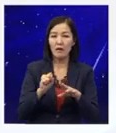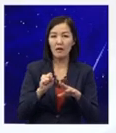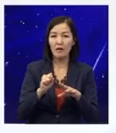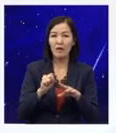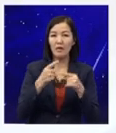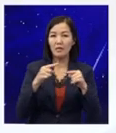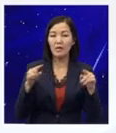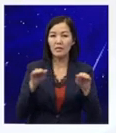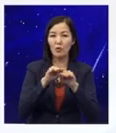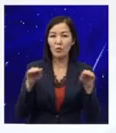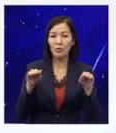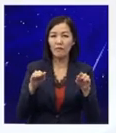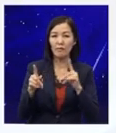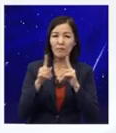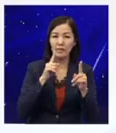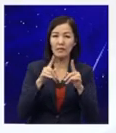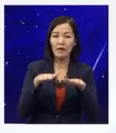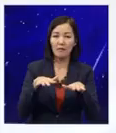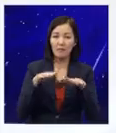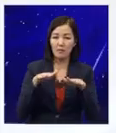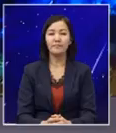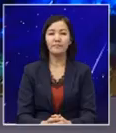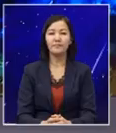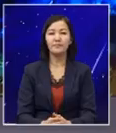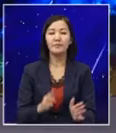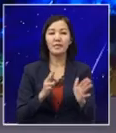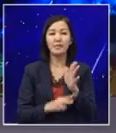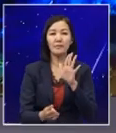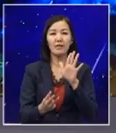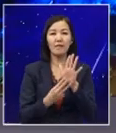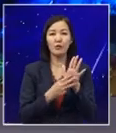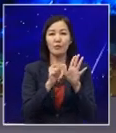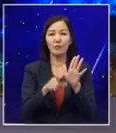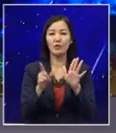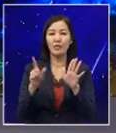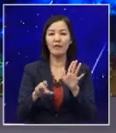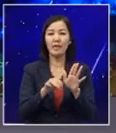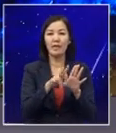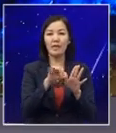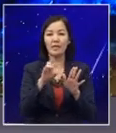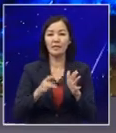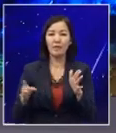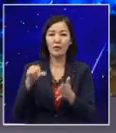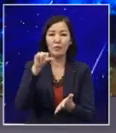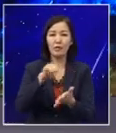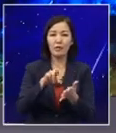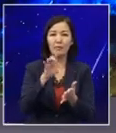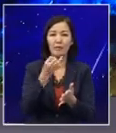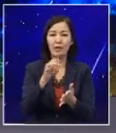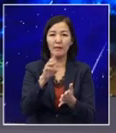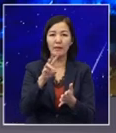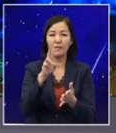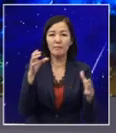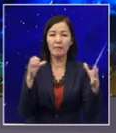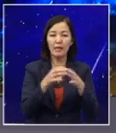на разных уровнях, в маслихатах, мажилисах. 78 человек от Илийского района – участники праймериз партии